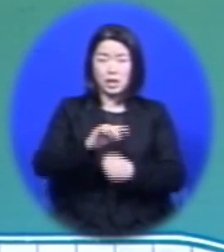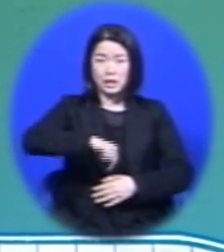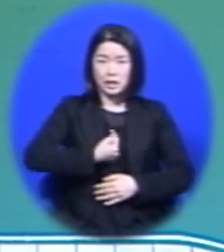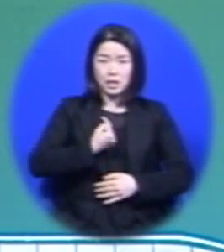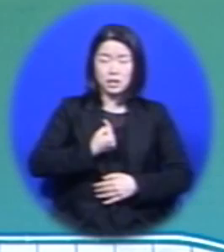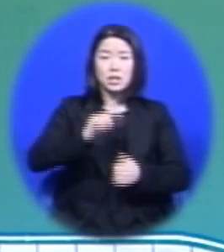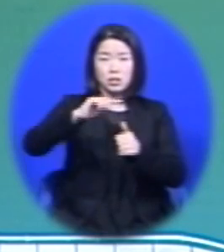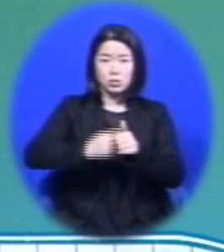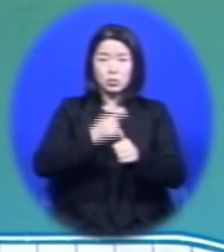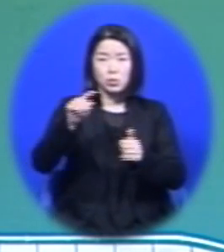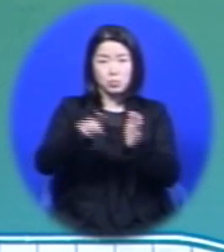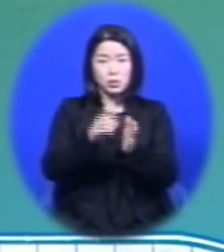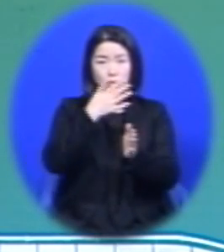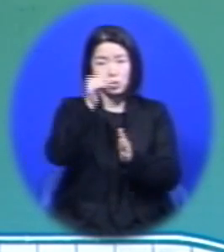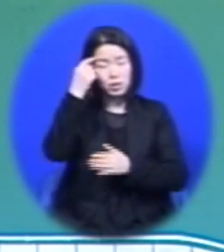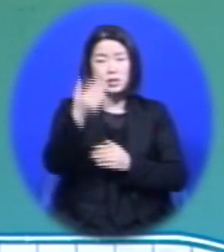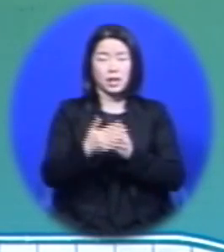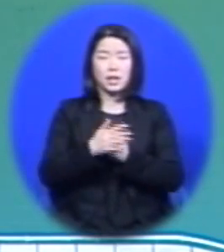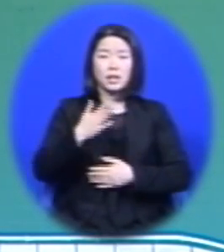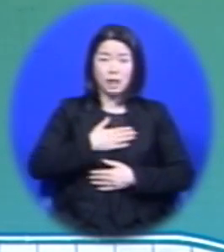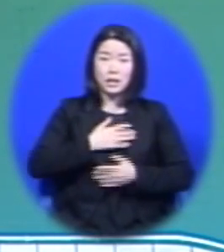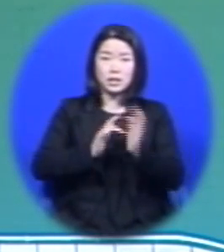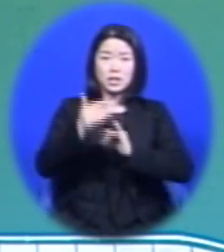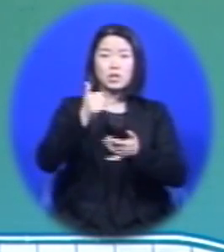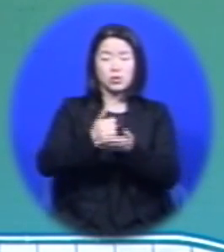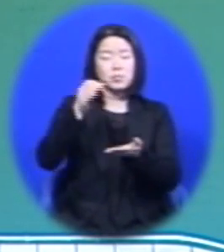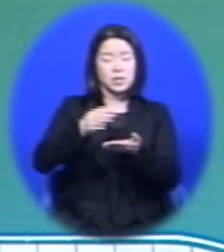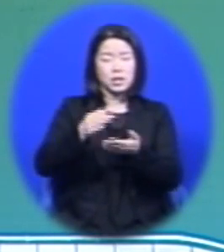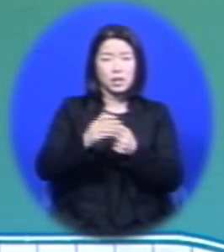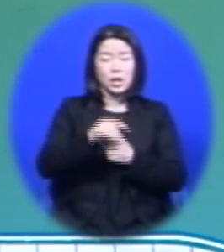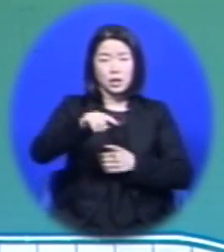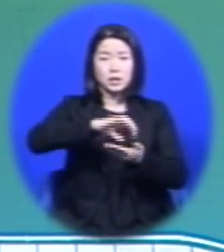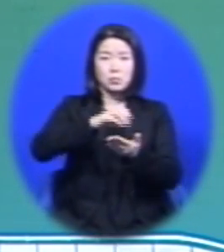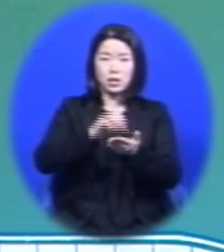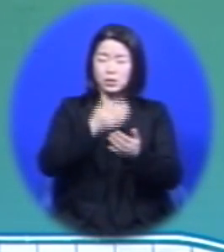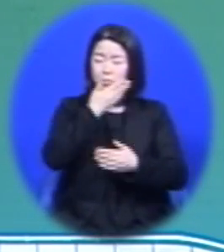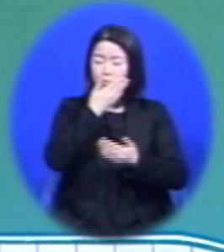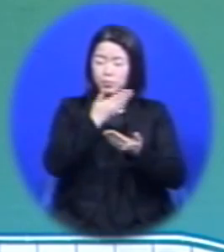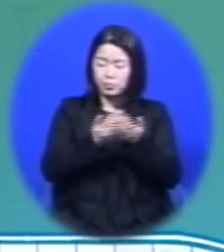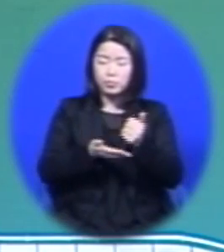하는 겁니다. 나는 예수님 자리야. 그만큼 존귀한 거죠.